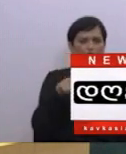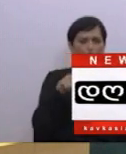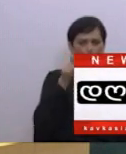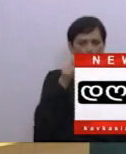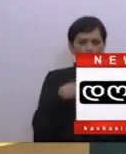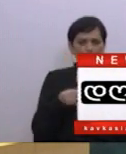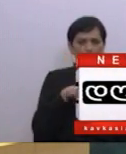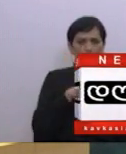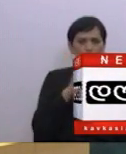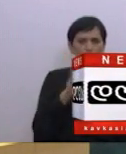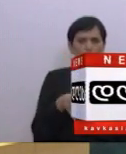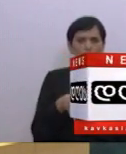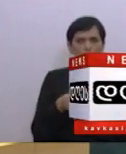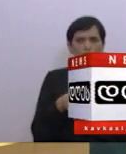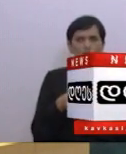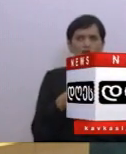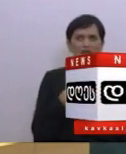ceezira,